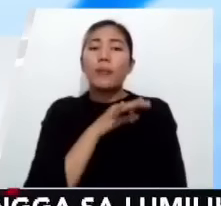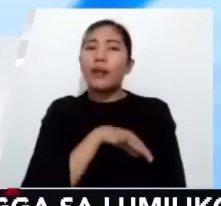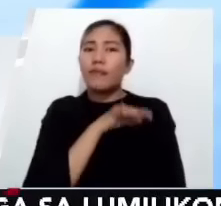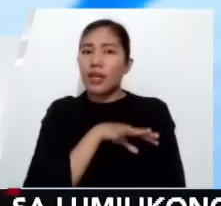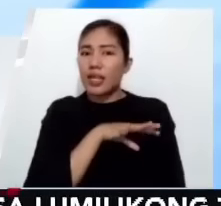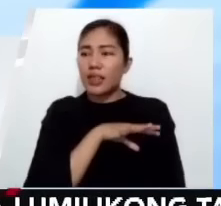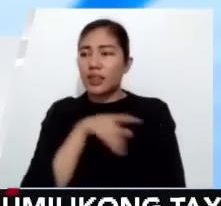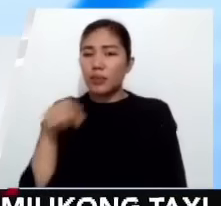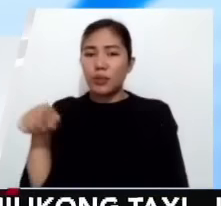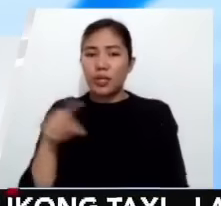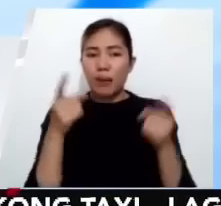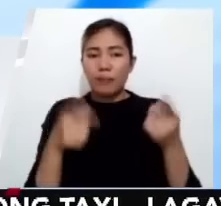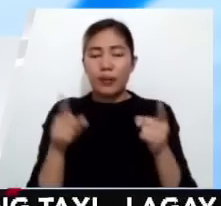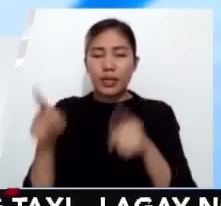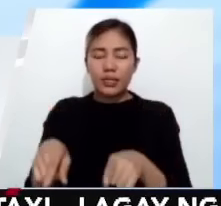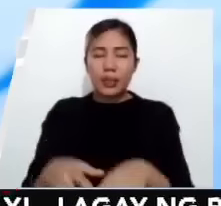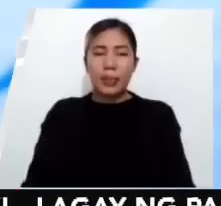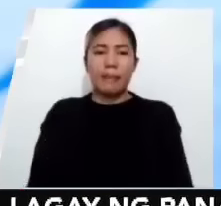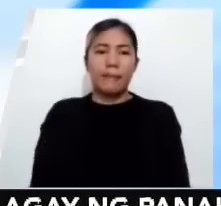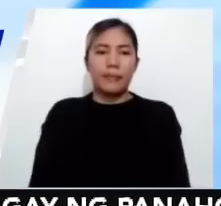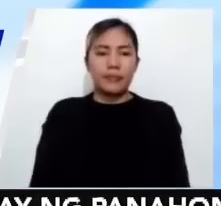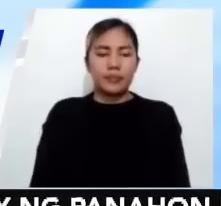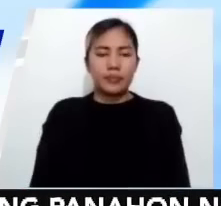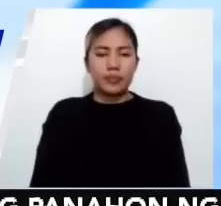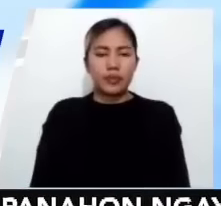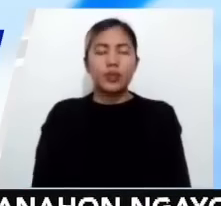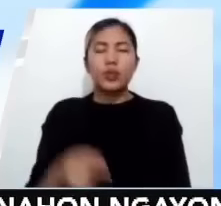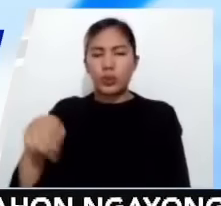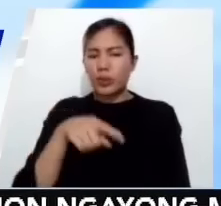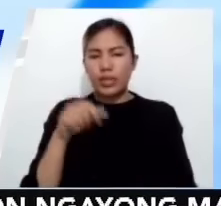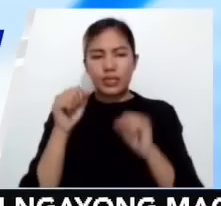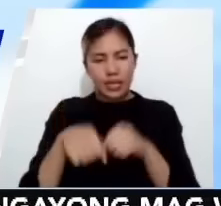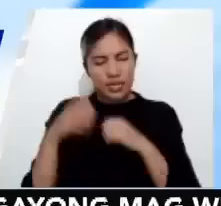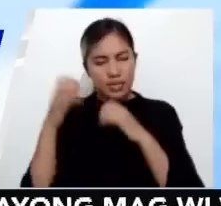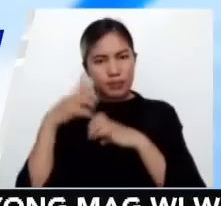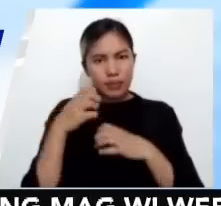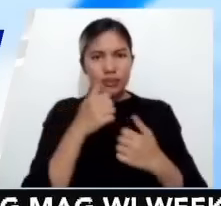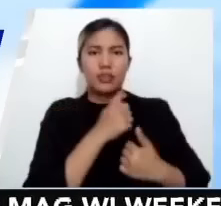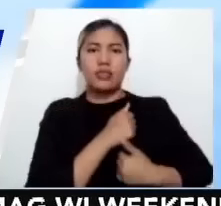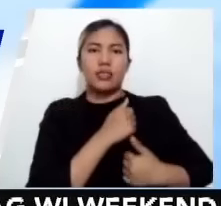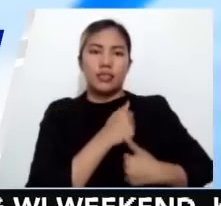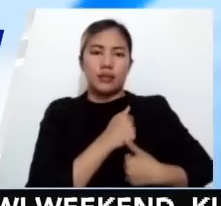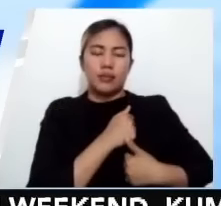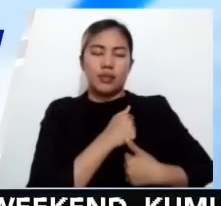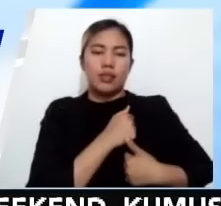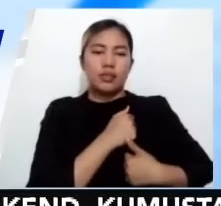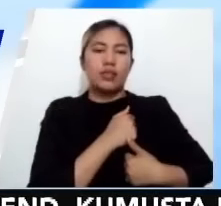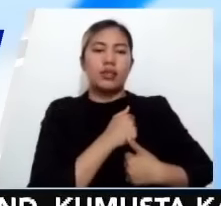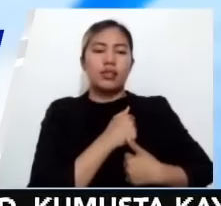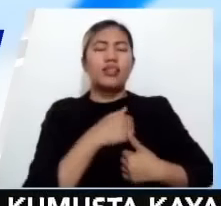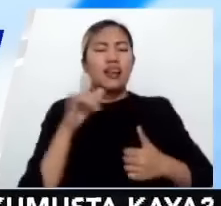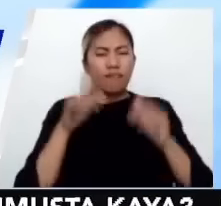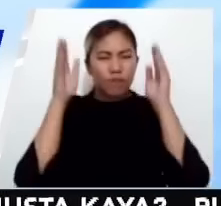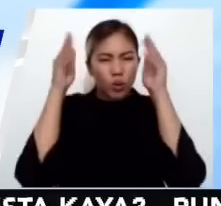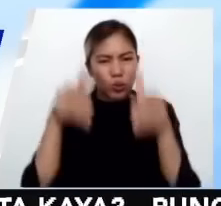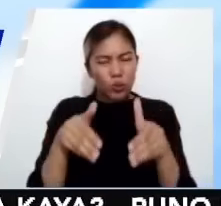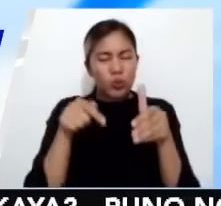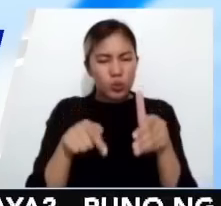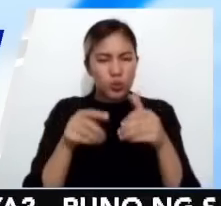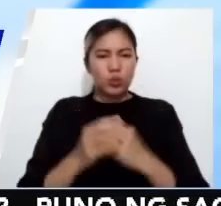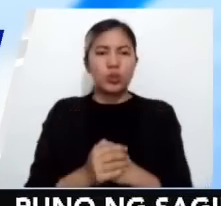po. Mm-hmm. And asahan niyo po na ang inyong Sandatahang Lakas ng Pilipinas, ito po ang tinututukan po and we remain focused of our inner mandate